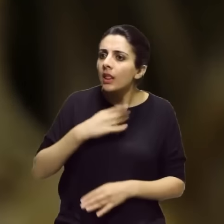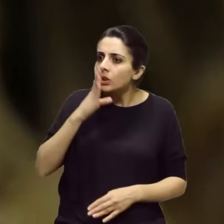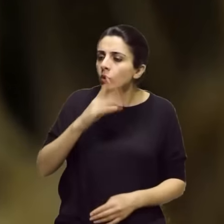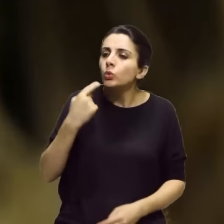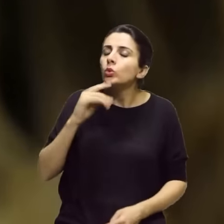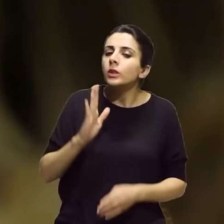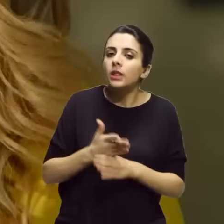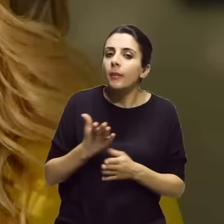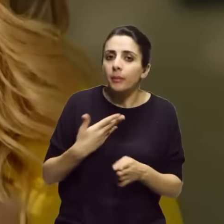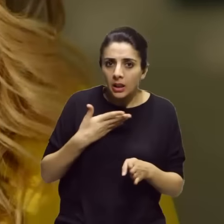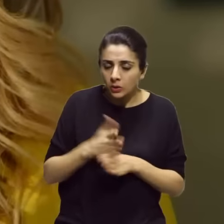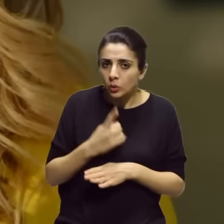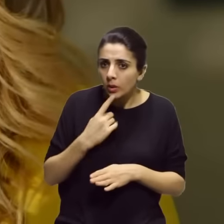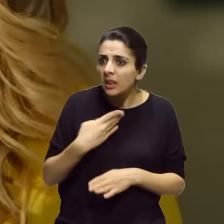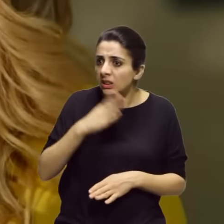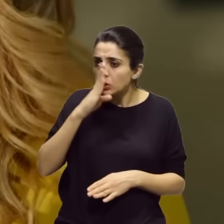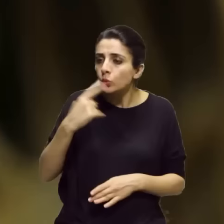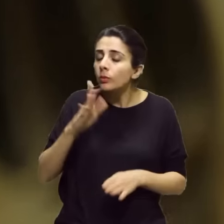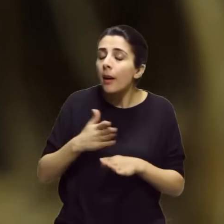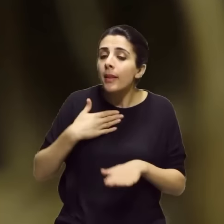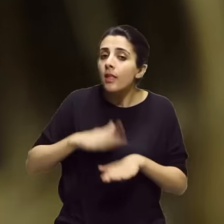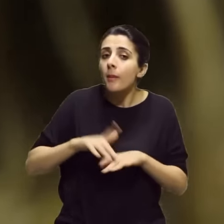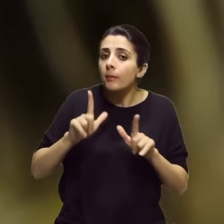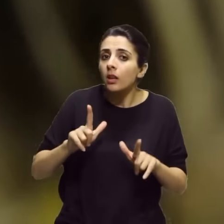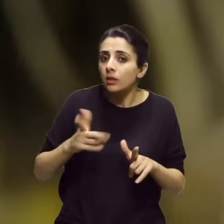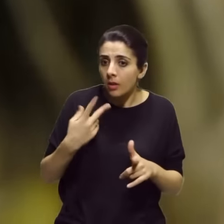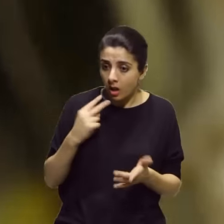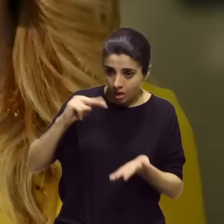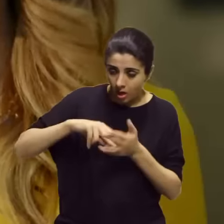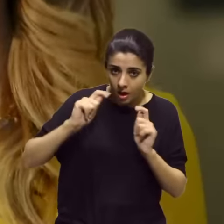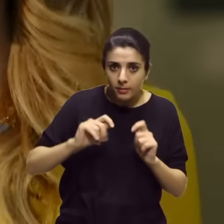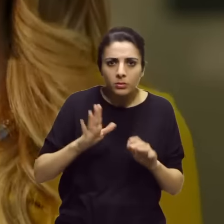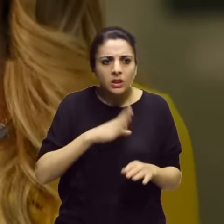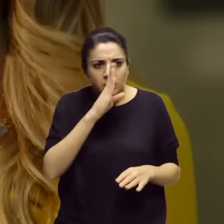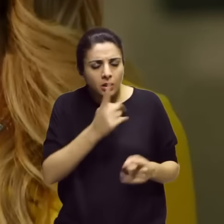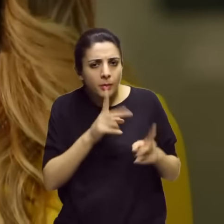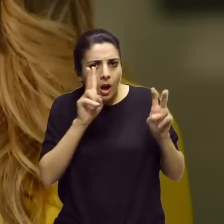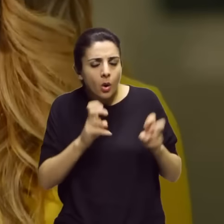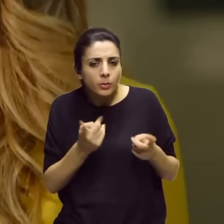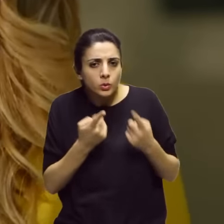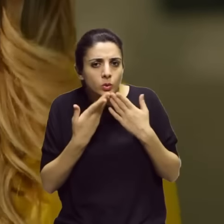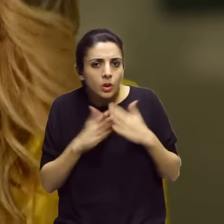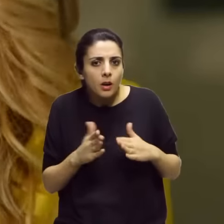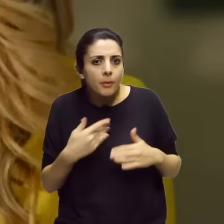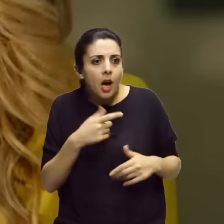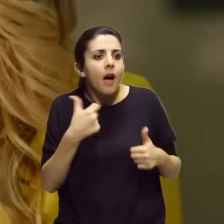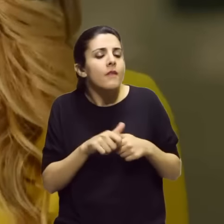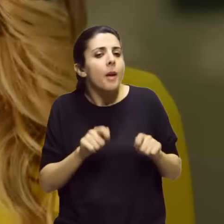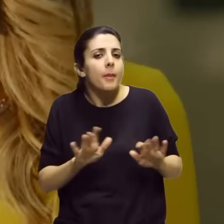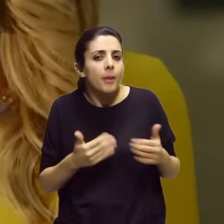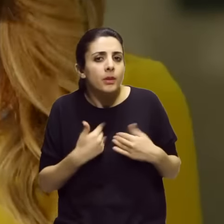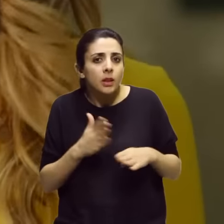ciddiye almıyorsun? Gerçekten niye ciddiye almıyorsun? Ne yapmam gerekiyor ya? Amına mı kalkayım? Ya seni ciddiye almakla bir alakası yok. Ben seninle